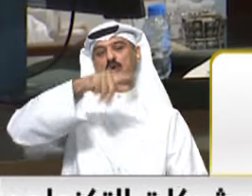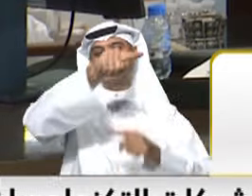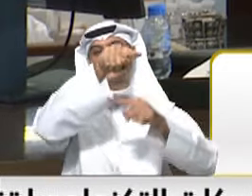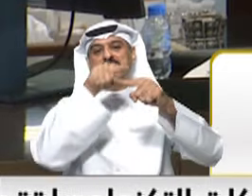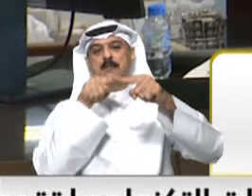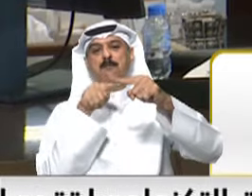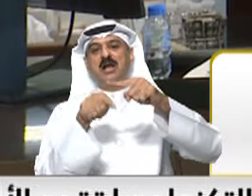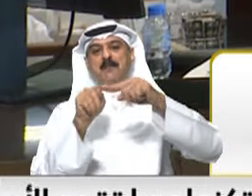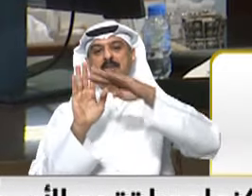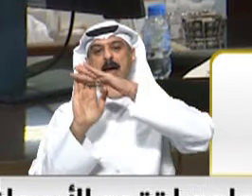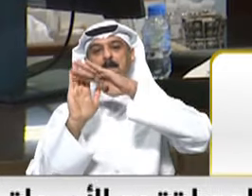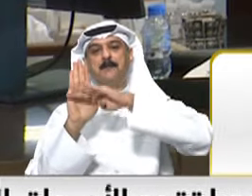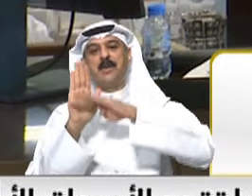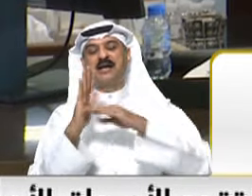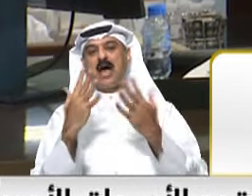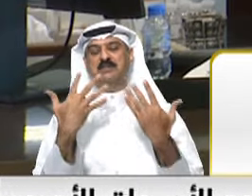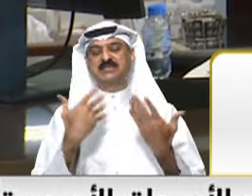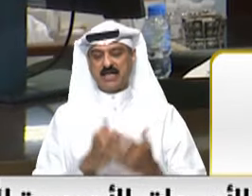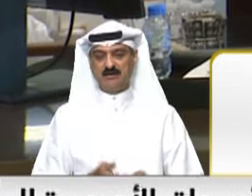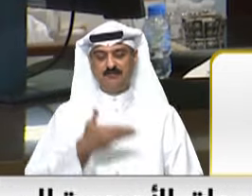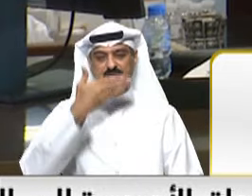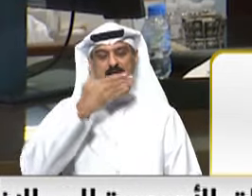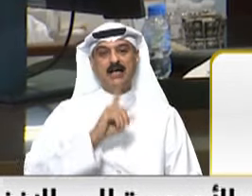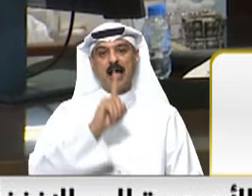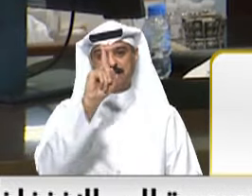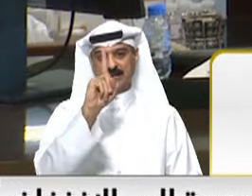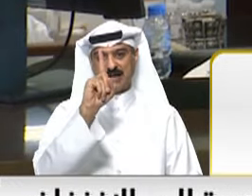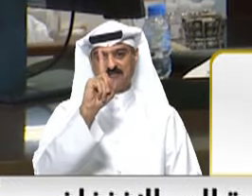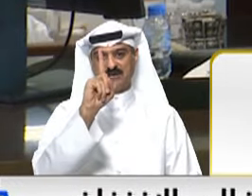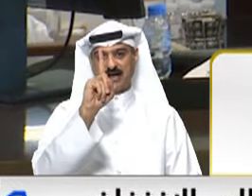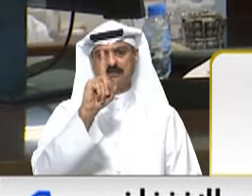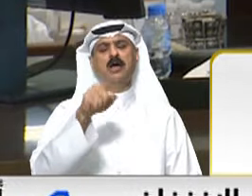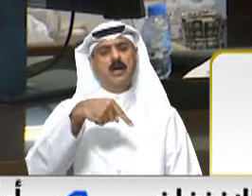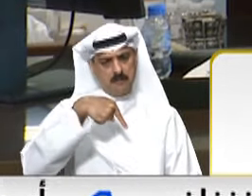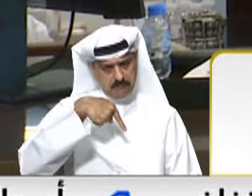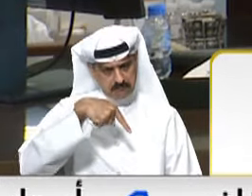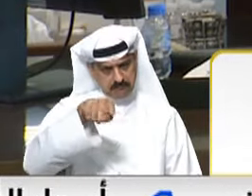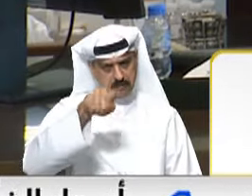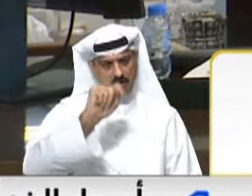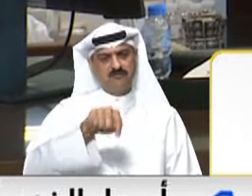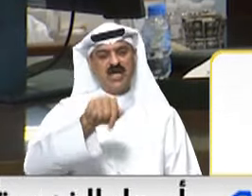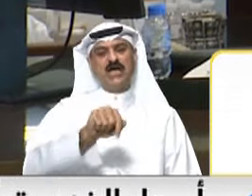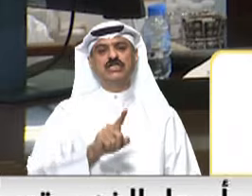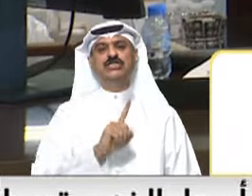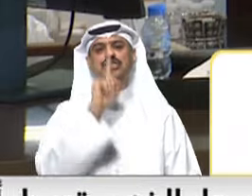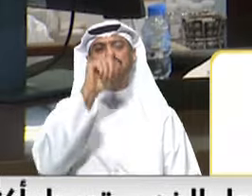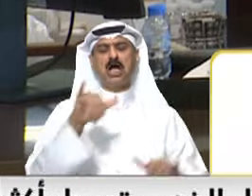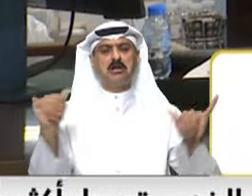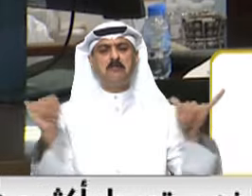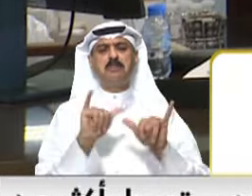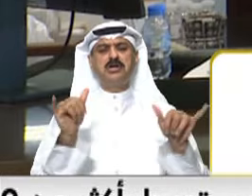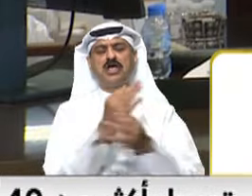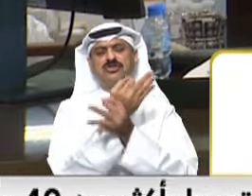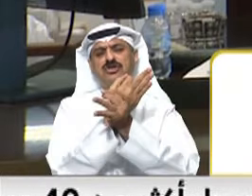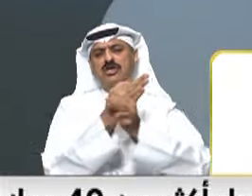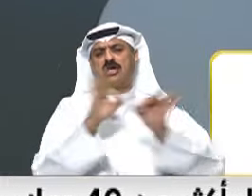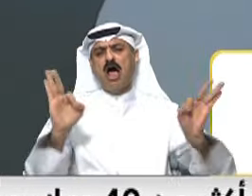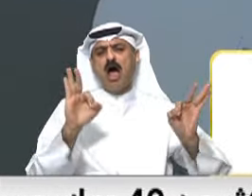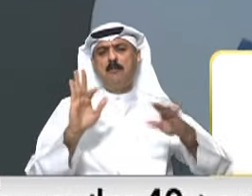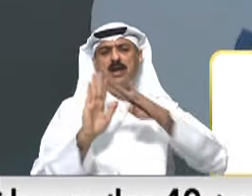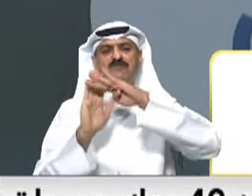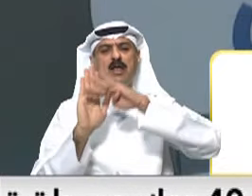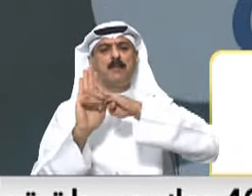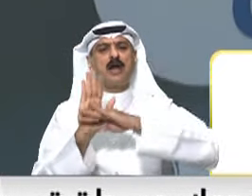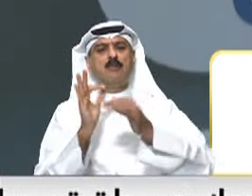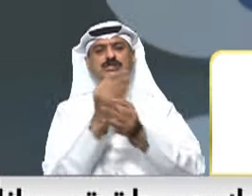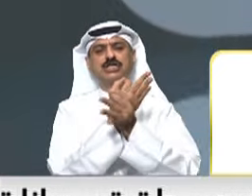94%. اليوم لله الحمد المؤسسة ماضية في طريق التحول الرقمي الكامل لجميع الخدمات.